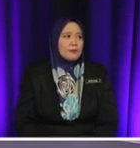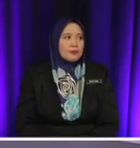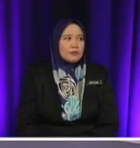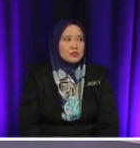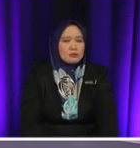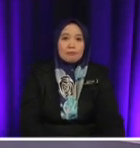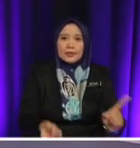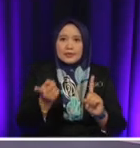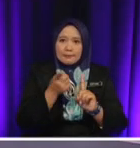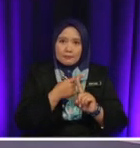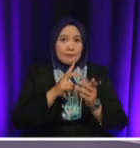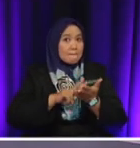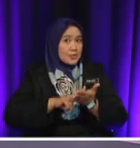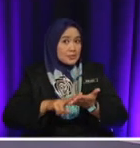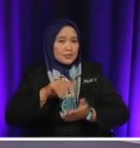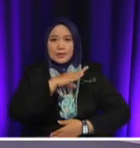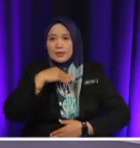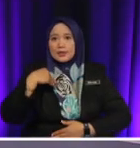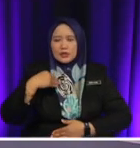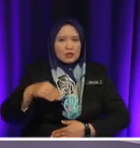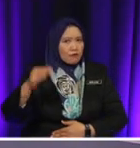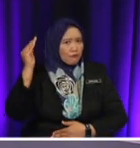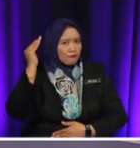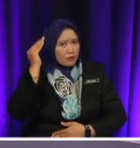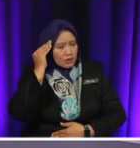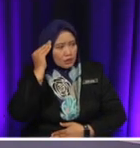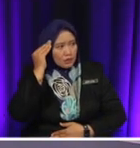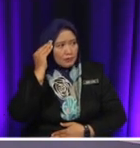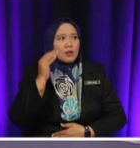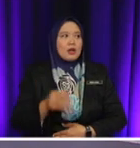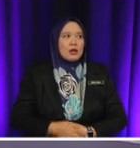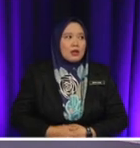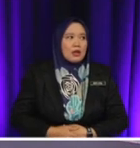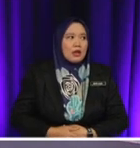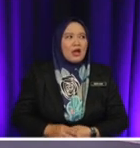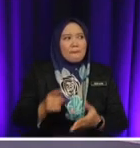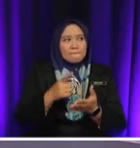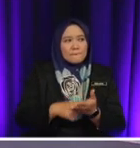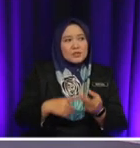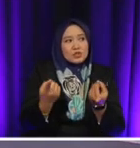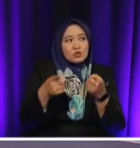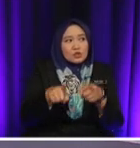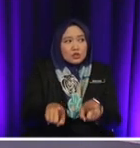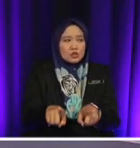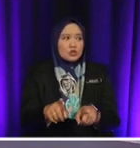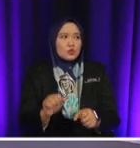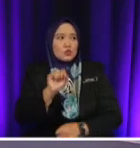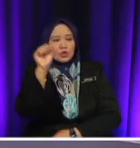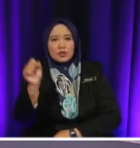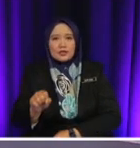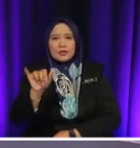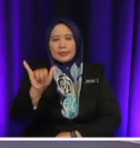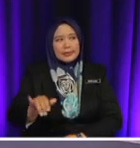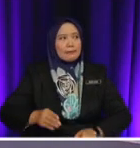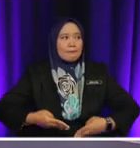baca fahamkan kehendak situasi soalan yang diberikan garis maklumat penting daripada soalan yang ditanya